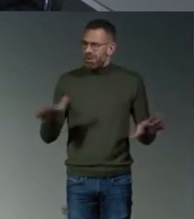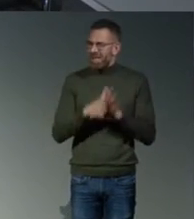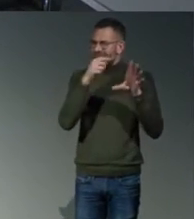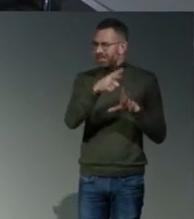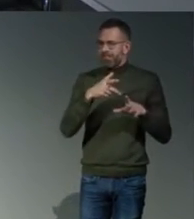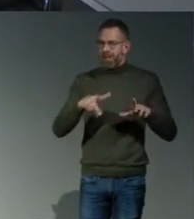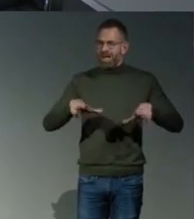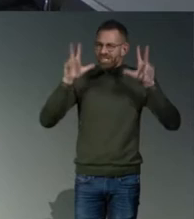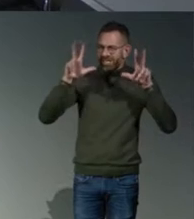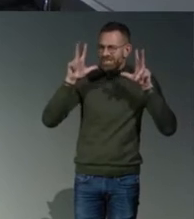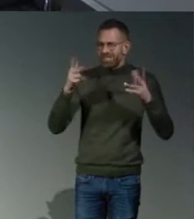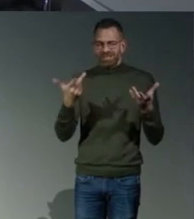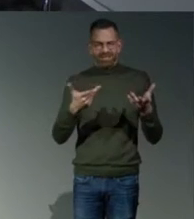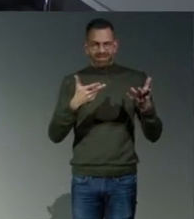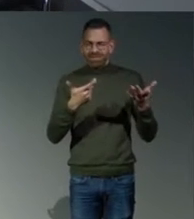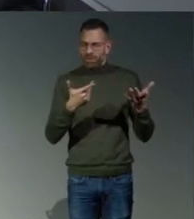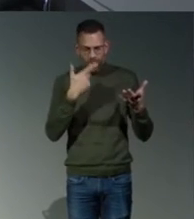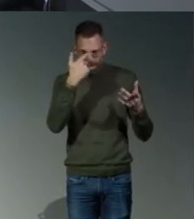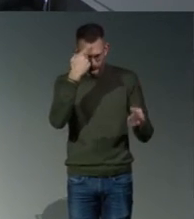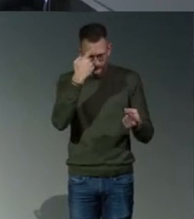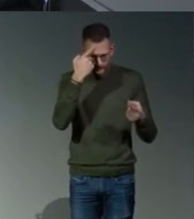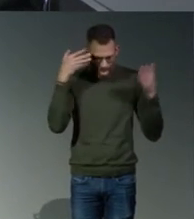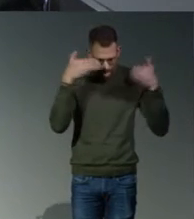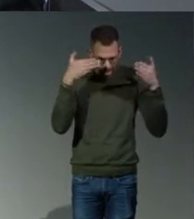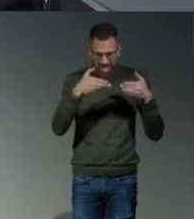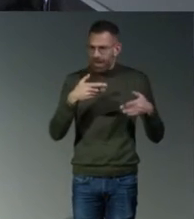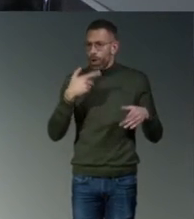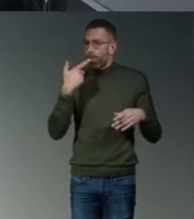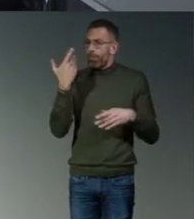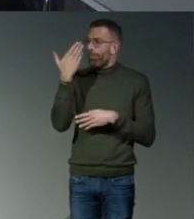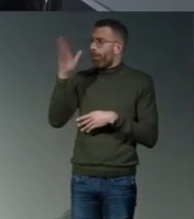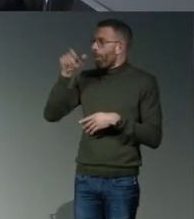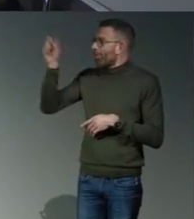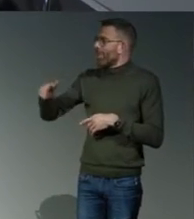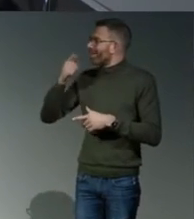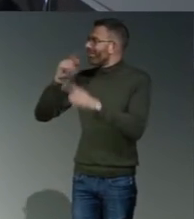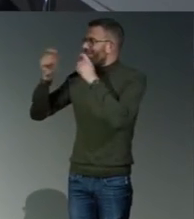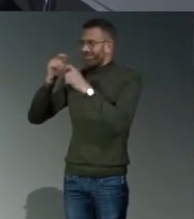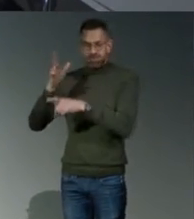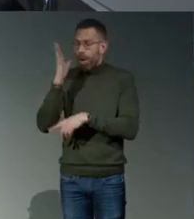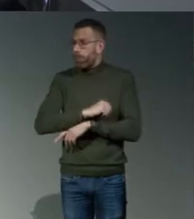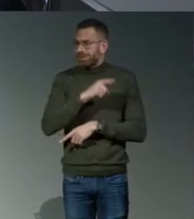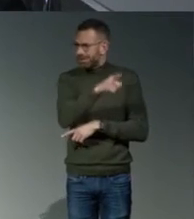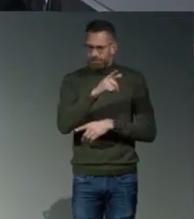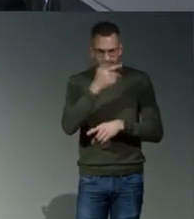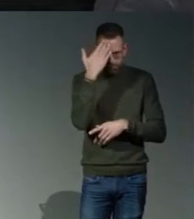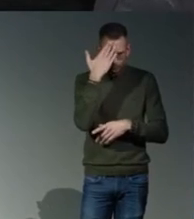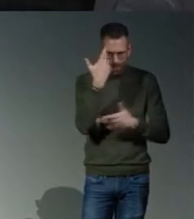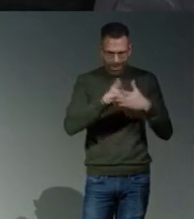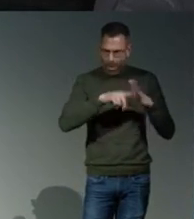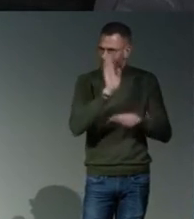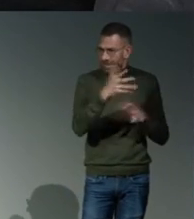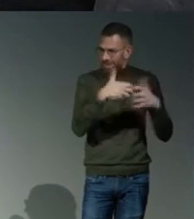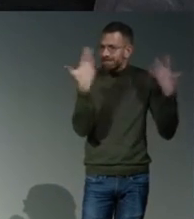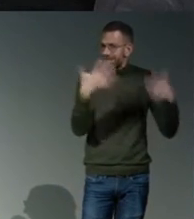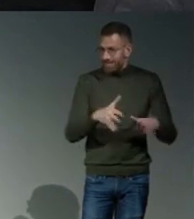geek, l'image de gens qui pensent qu'à ça, qui savent à peine parler un autre langage que le langage un peu des équations, des machines et tout ça. Est-ce que vous vouliez